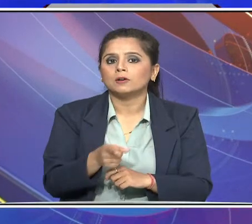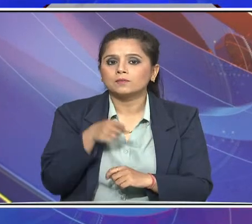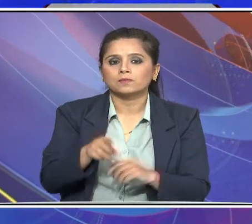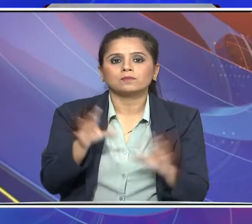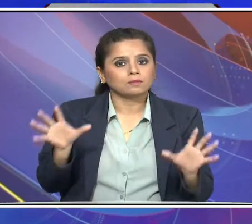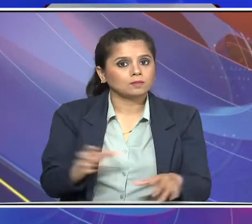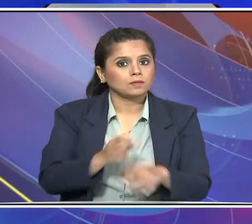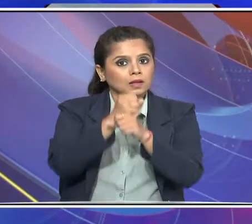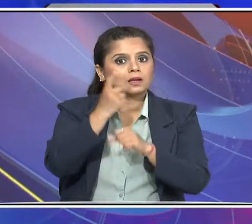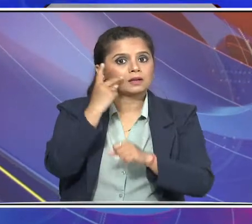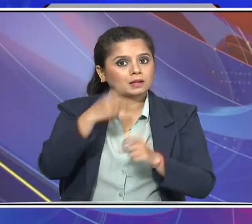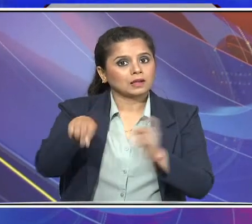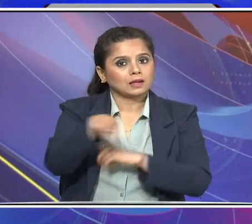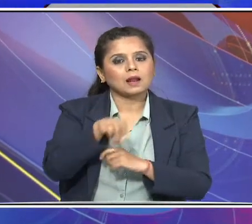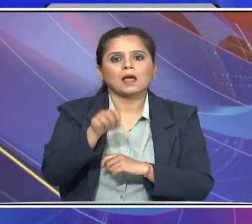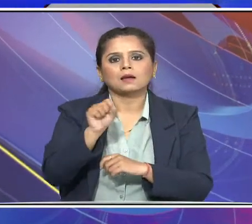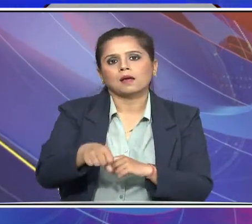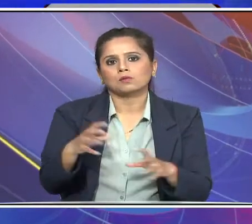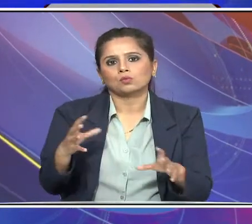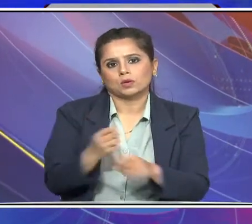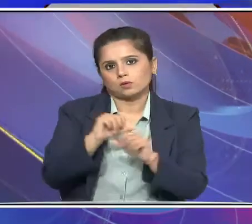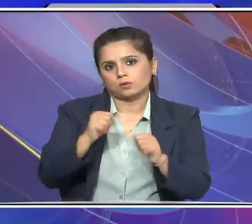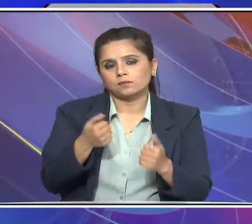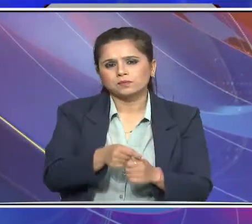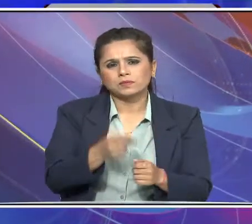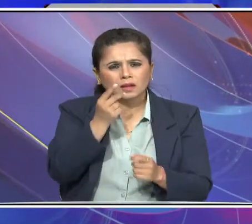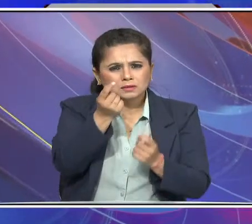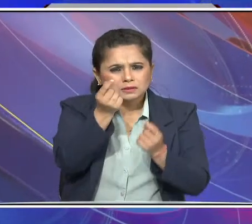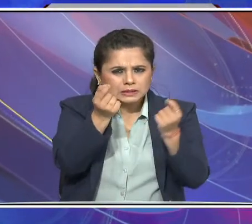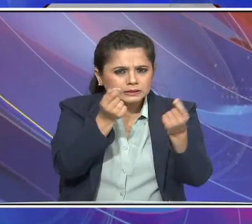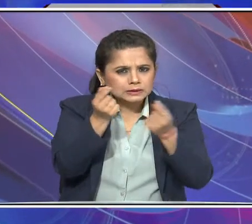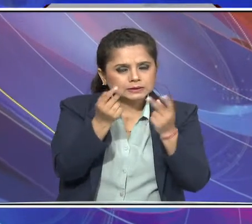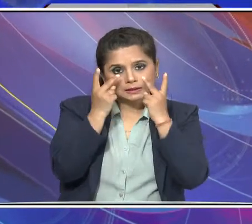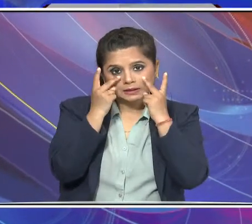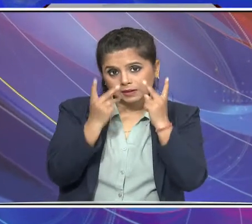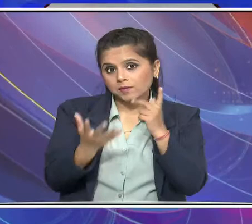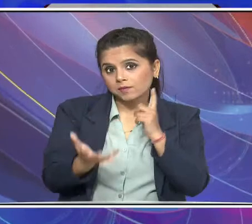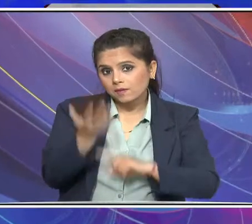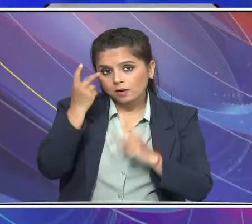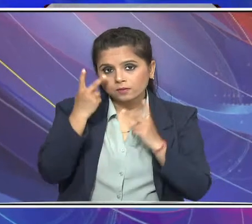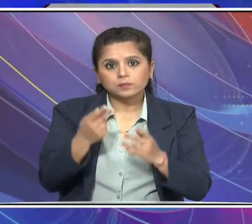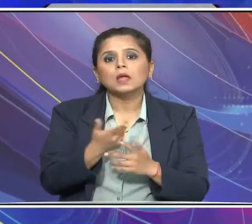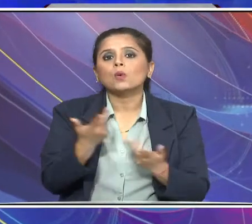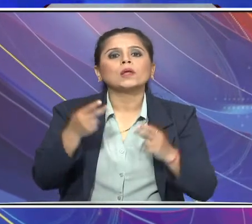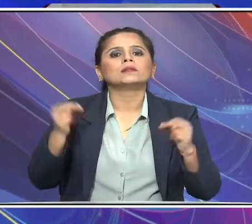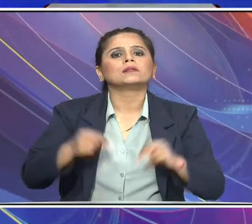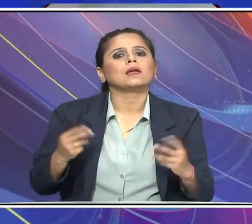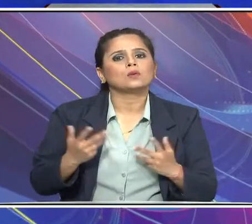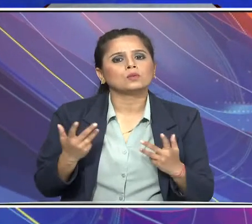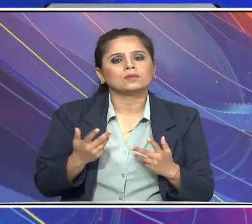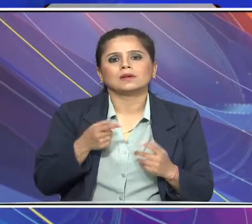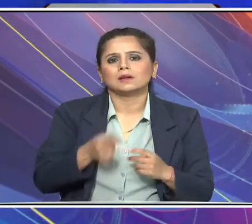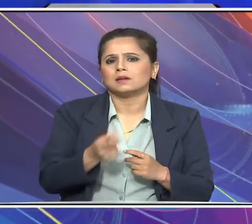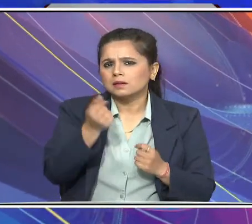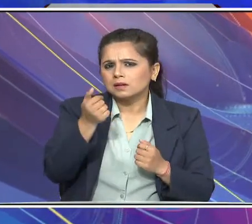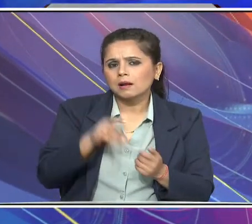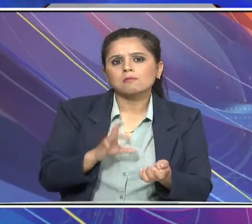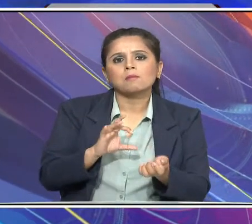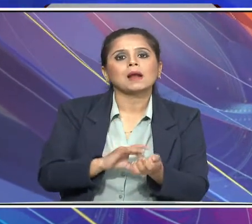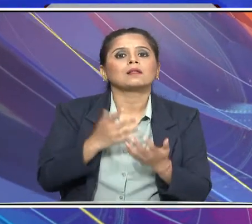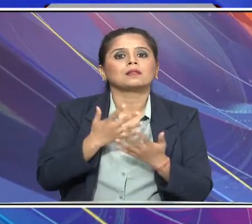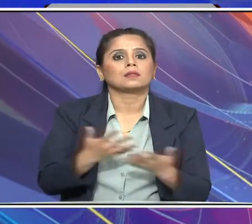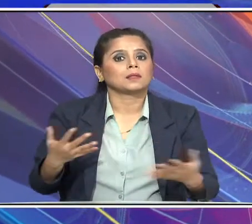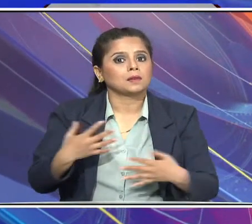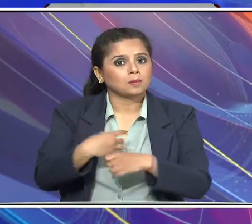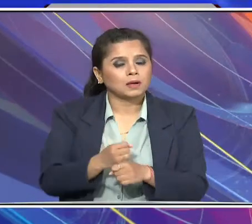कंप्रिहेंसिव पार्ट में बन जाएगा उसमें छोटे-छोटे कंपोनेंट की रिटायरमेंट होती है तो छोटेज मेडिकल डिवाइस बनाने